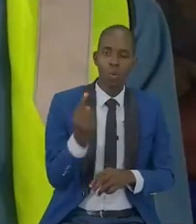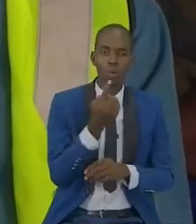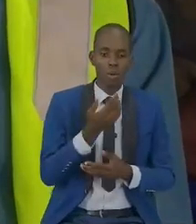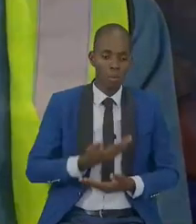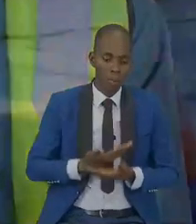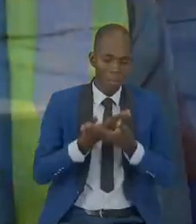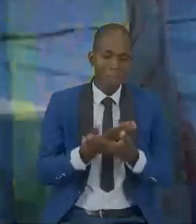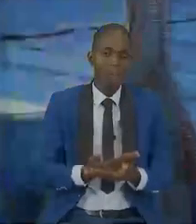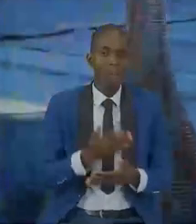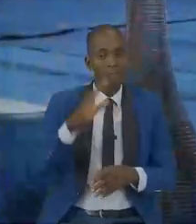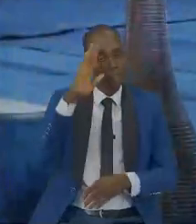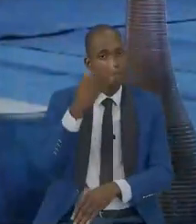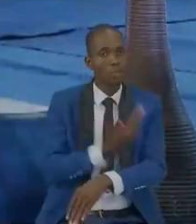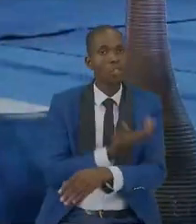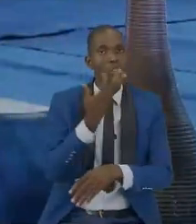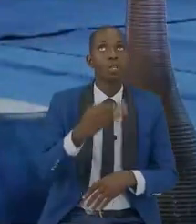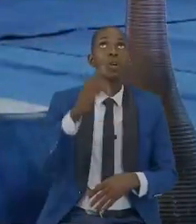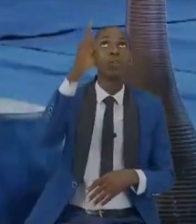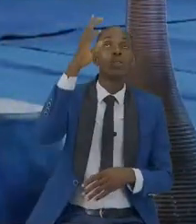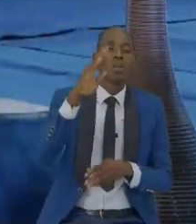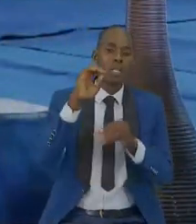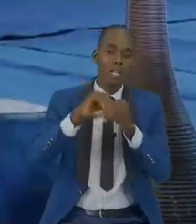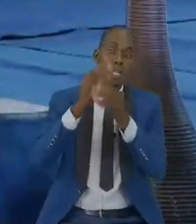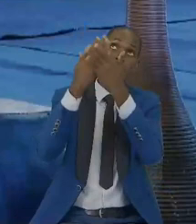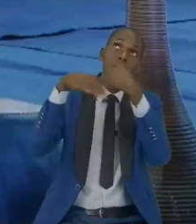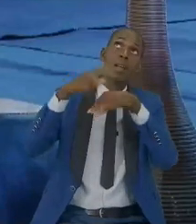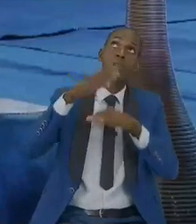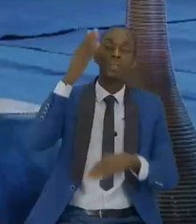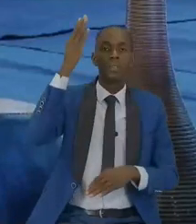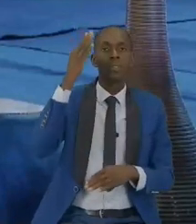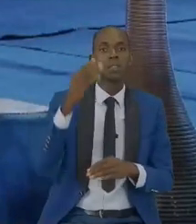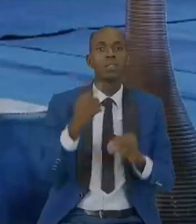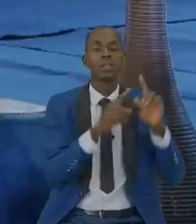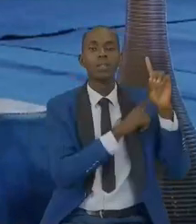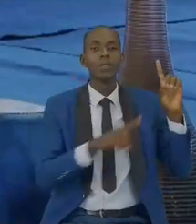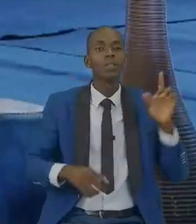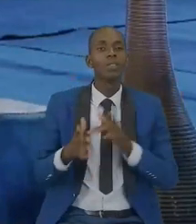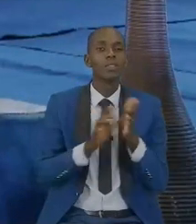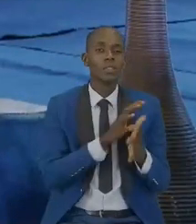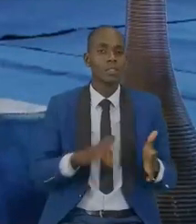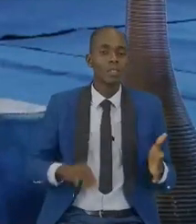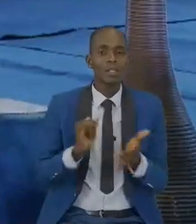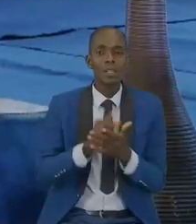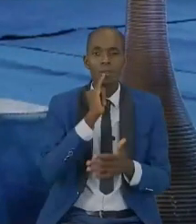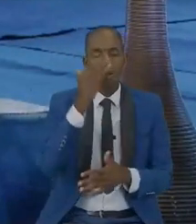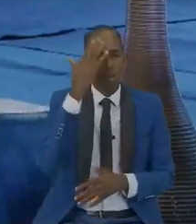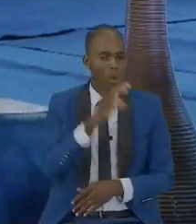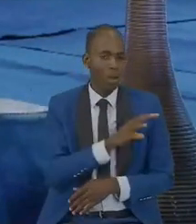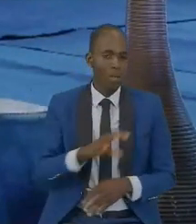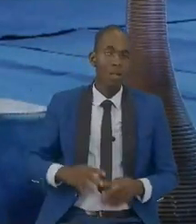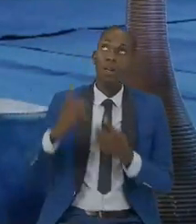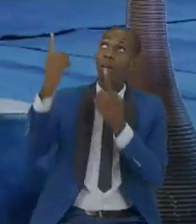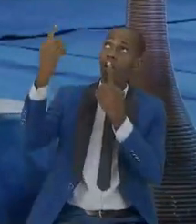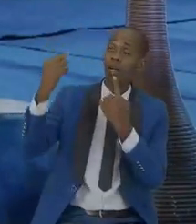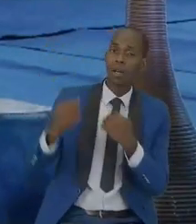Une seule personne, le Fils unique de Dieu au ciel, le Seigneur Jésus.